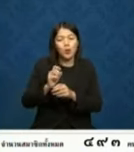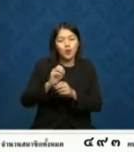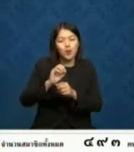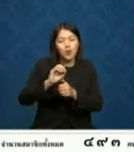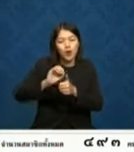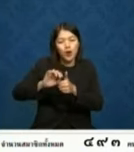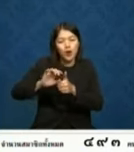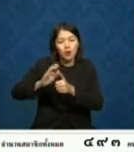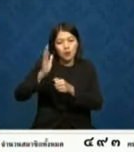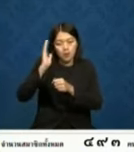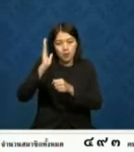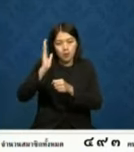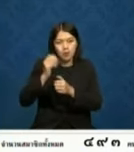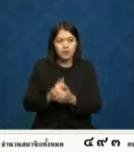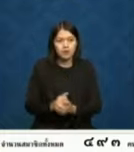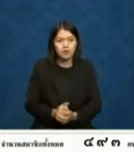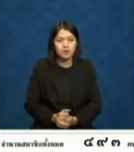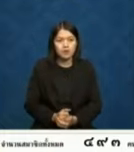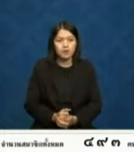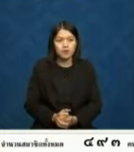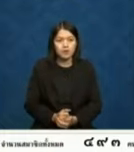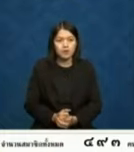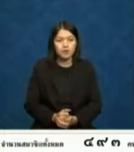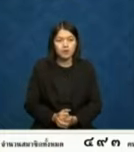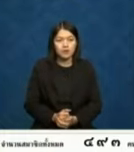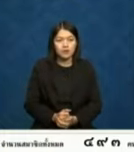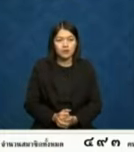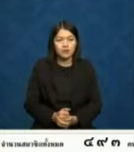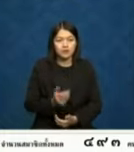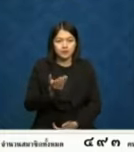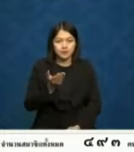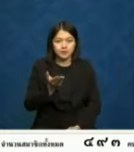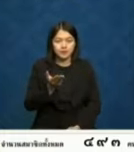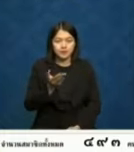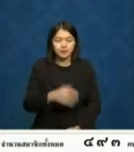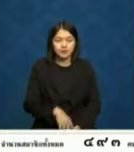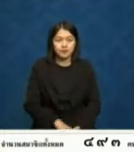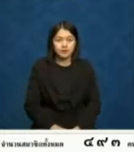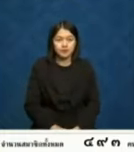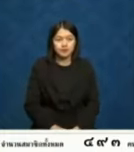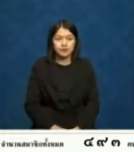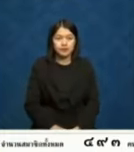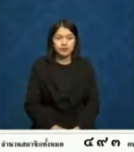ครับท่านนัฐพลโตวิจักใชยกุลเชิญครับ